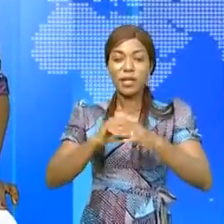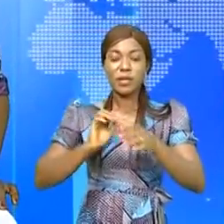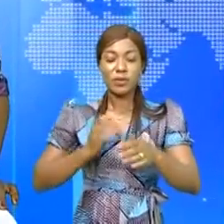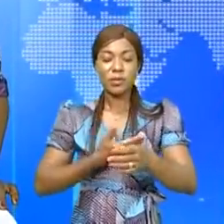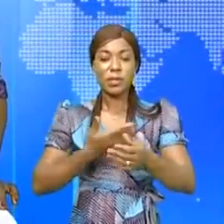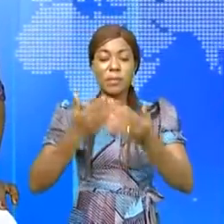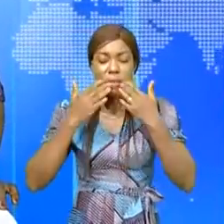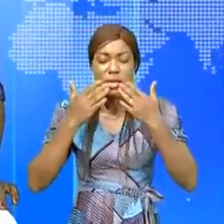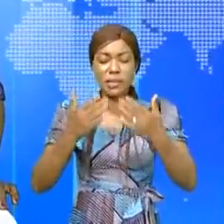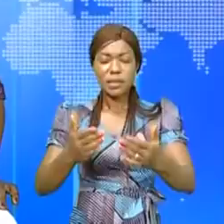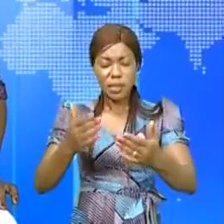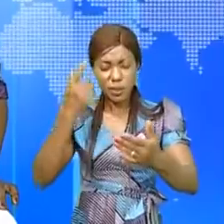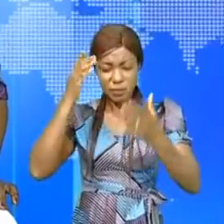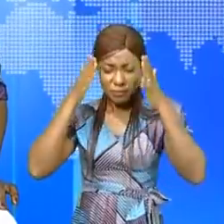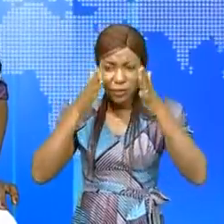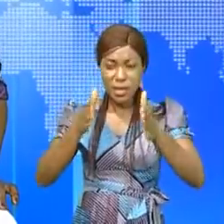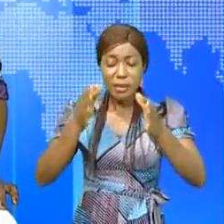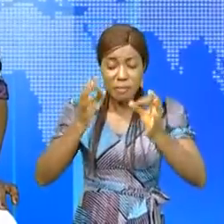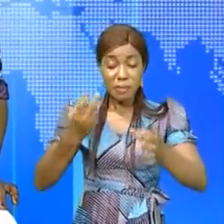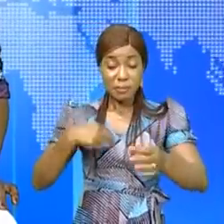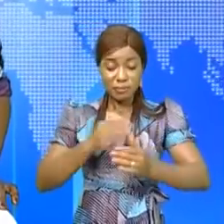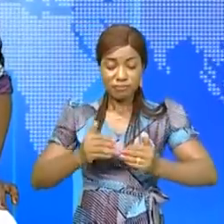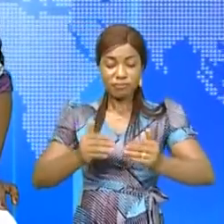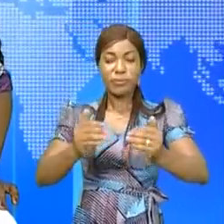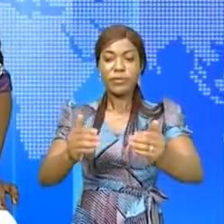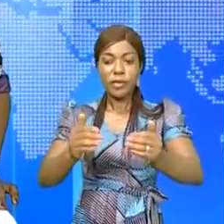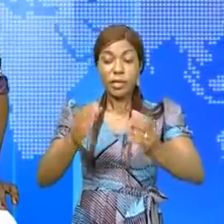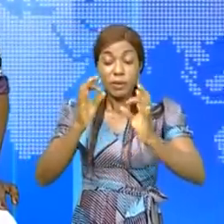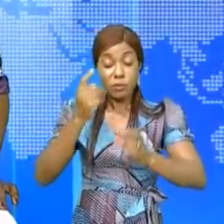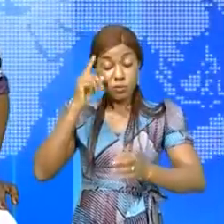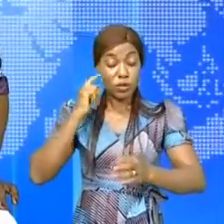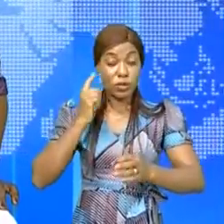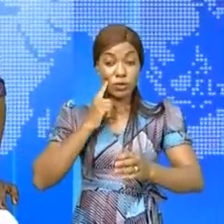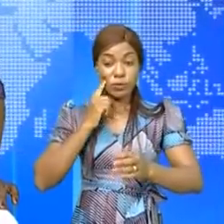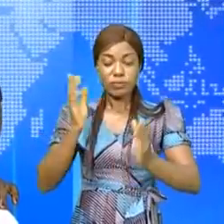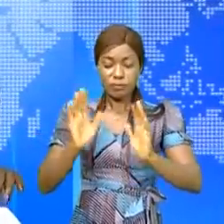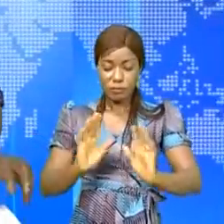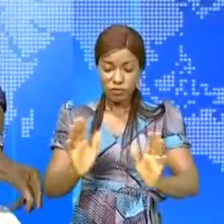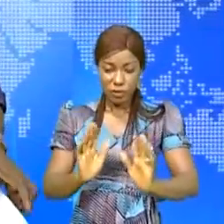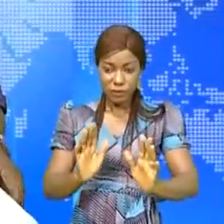Monsieur, merci de l'avoir suivi. Et l'actualité continue à 20h avec Oscar Barkaïche.